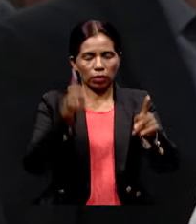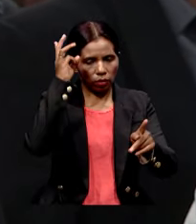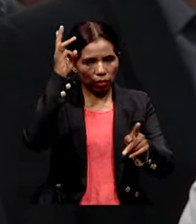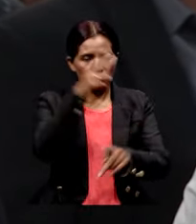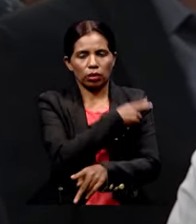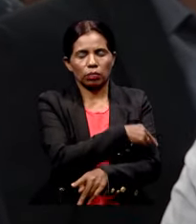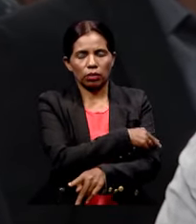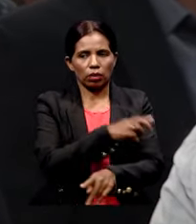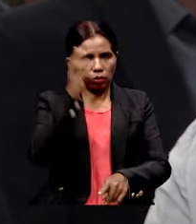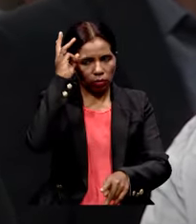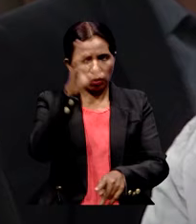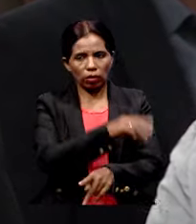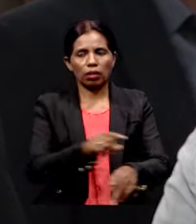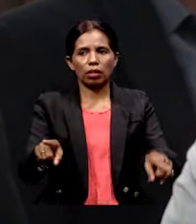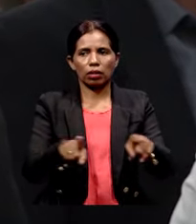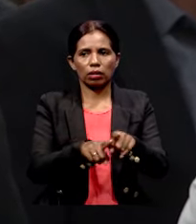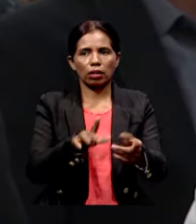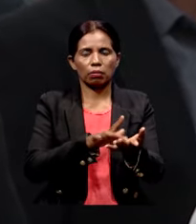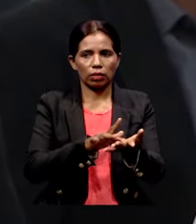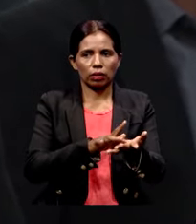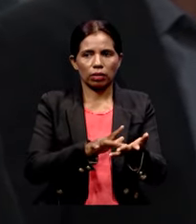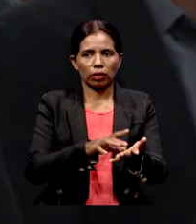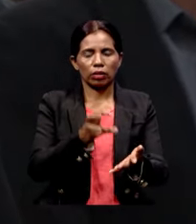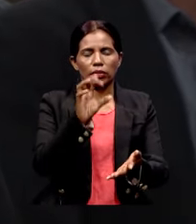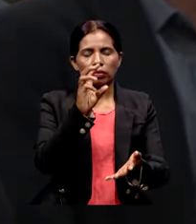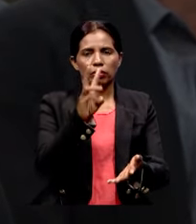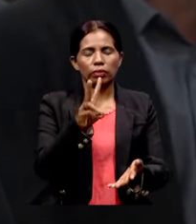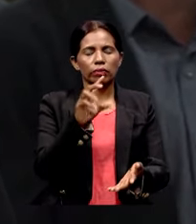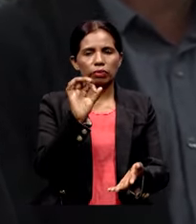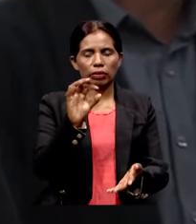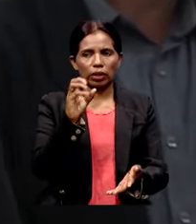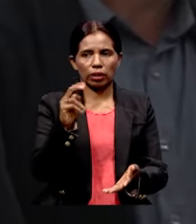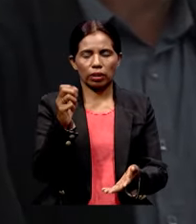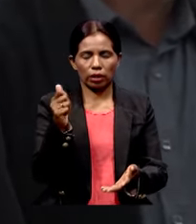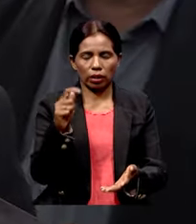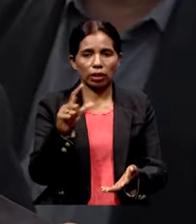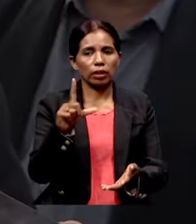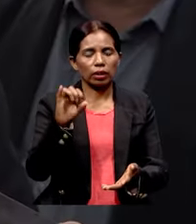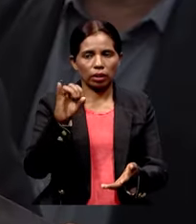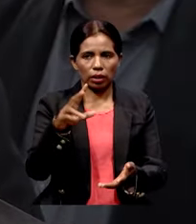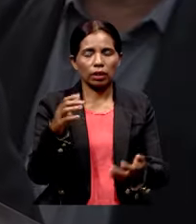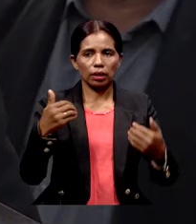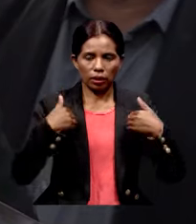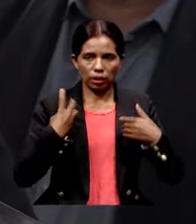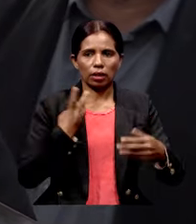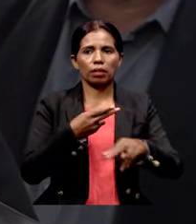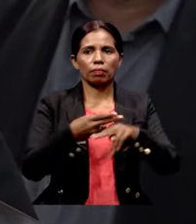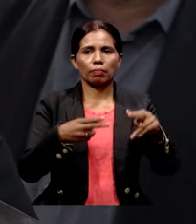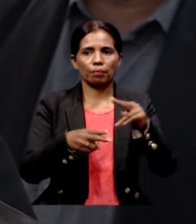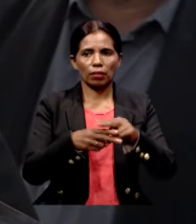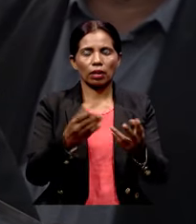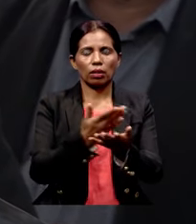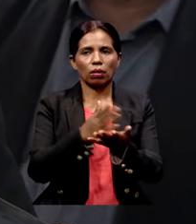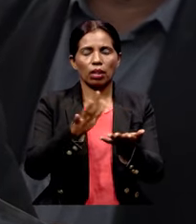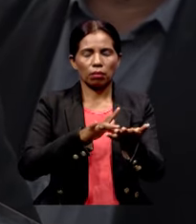hospital preocupa hansan ai moruk ida tenar los ni mak fentanil agora hitne lima ngona iha vital ne agora ita kompres item